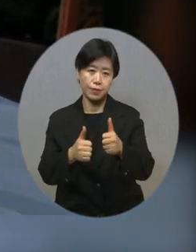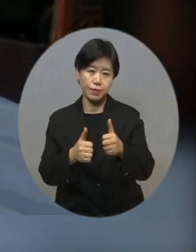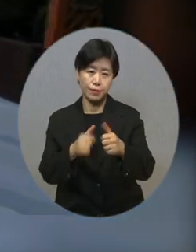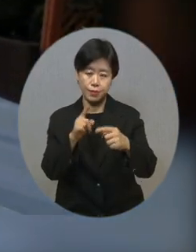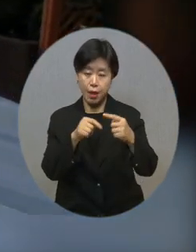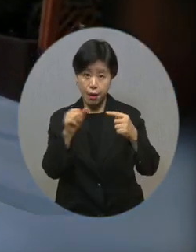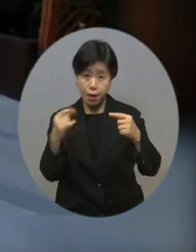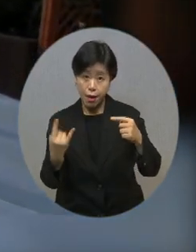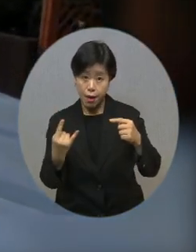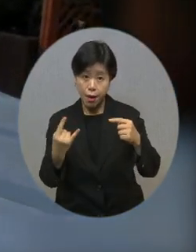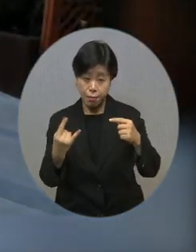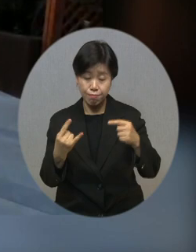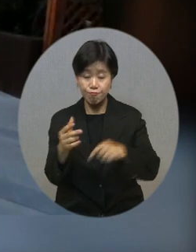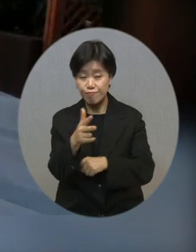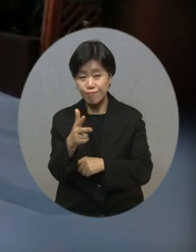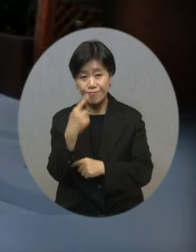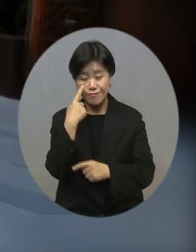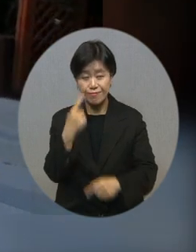하겠습니다.